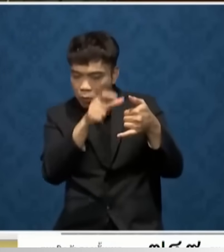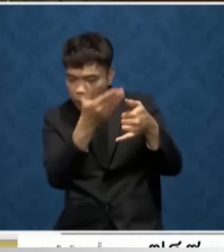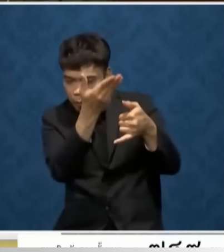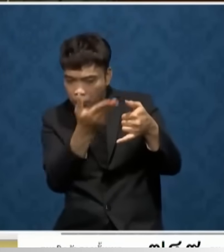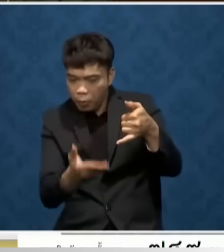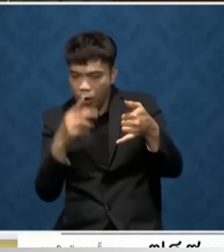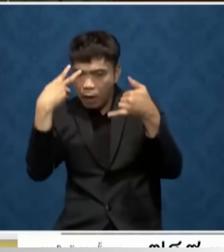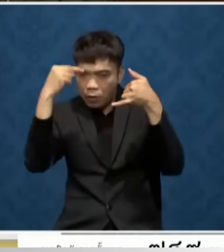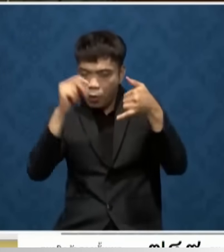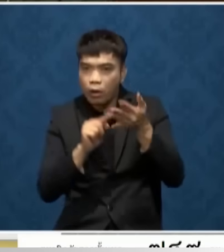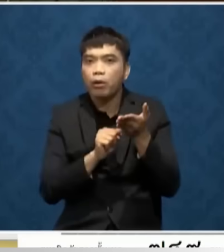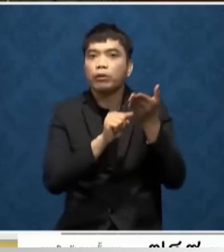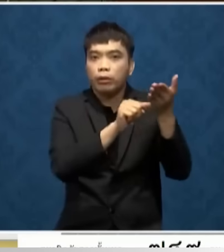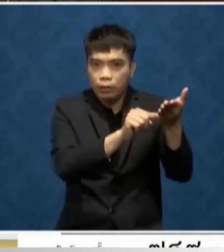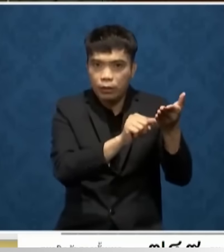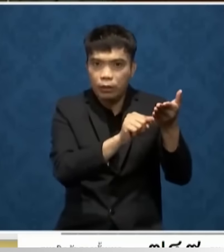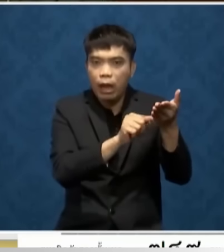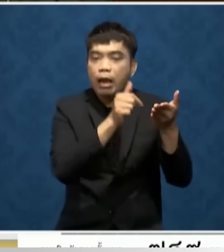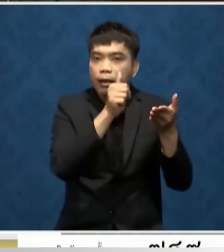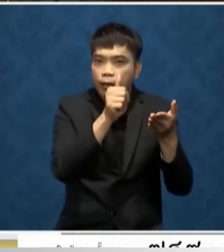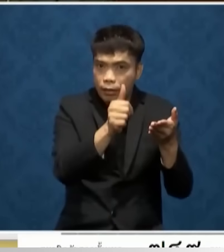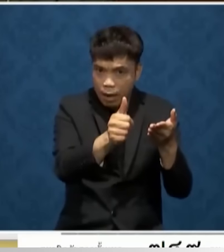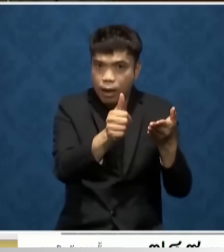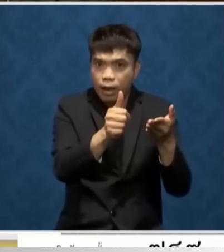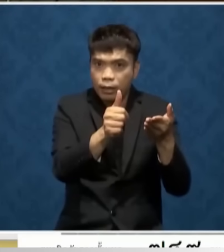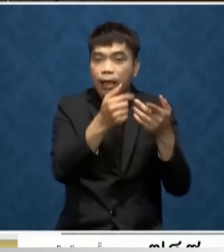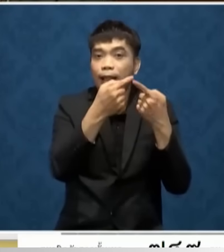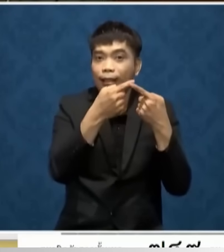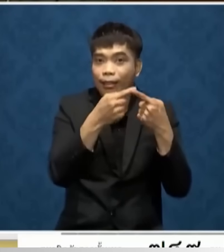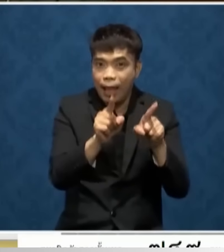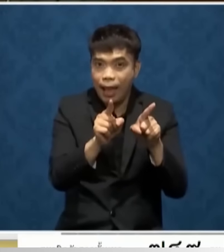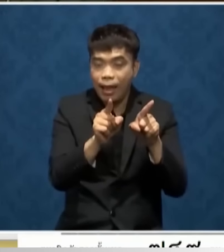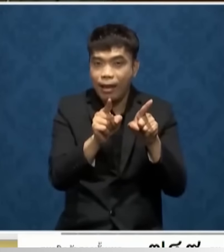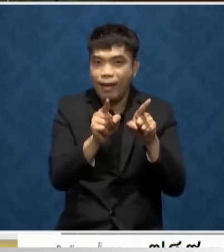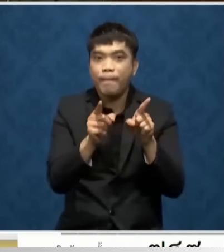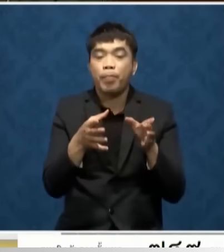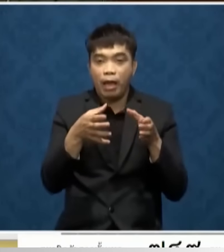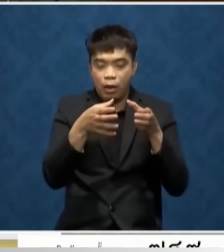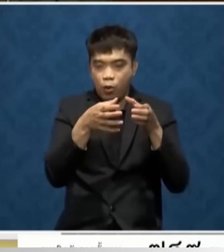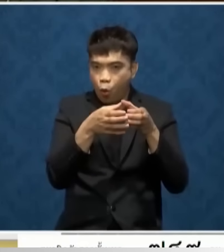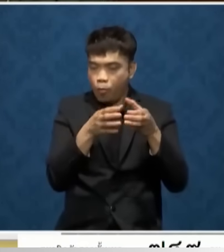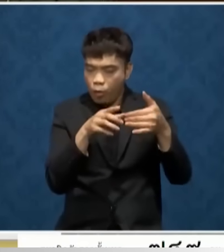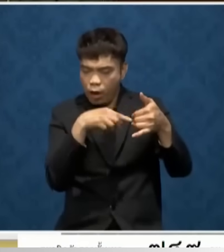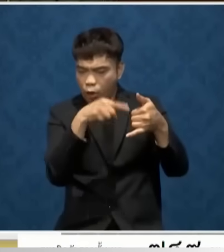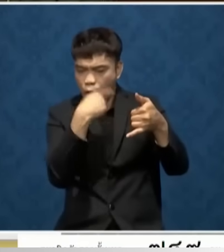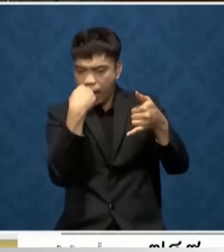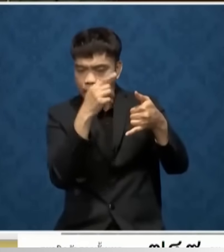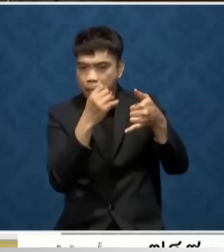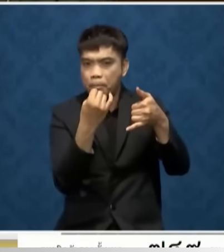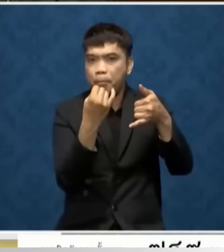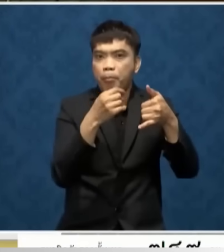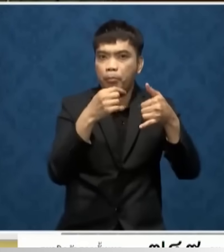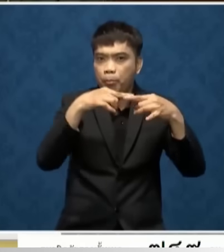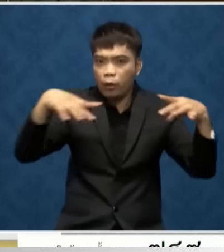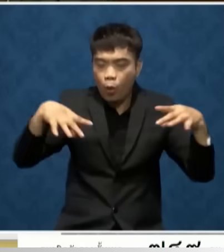ได้รับแต่งตั้งเป็นนายกรัฐมนตรีได้ก็แต่เฉพาะบุคคลที่ไม่มีลักษณะต้องห้ามตามรัฐธรรมนูญมา